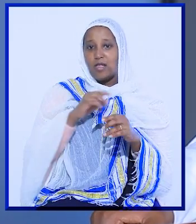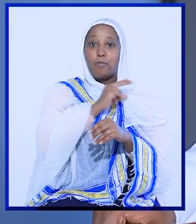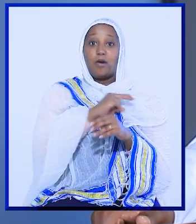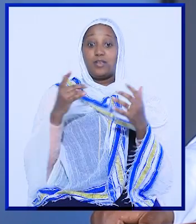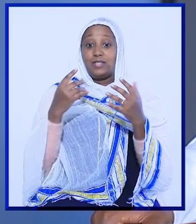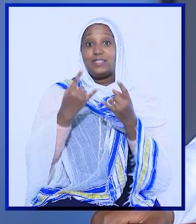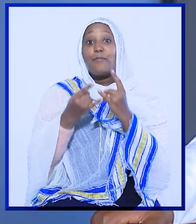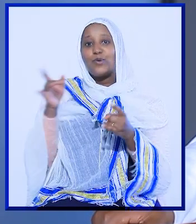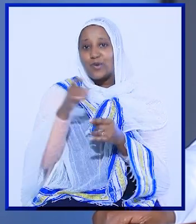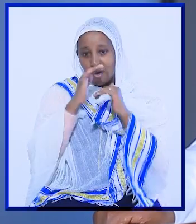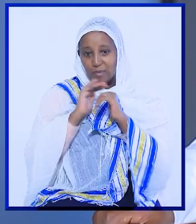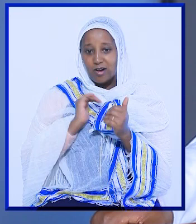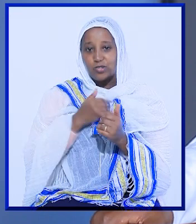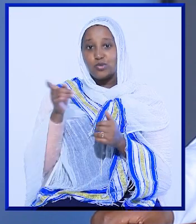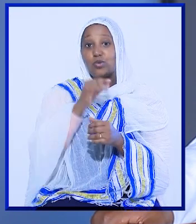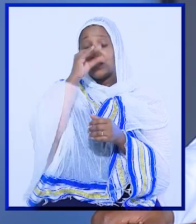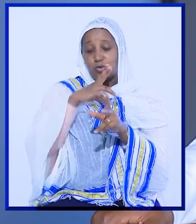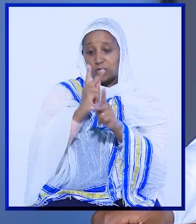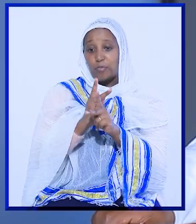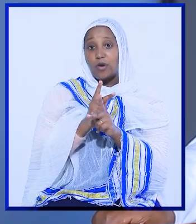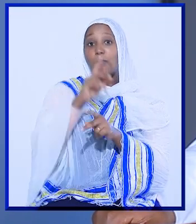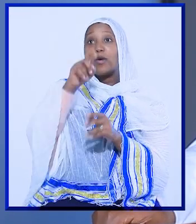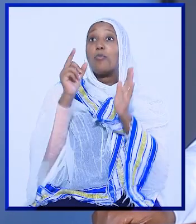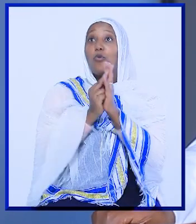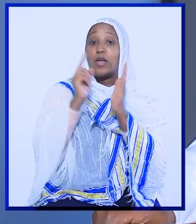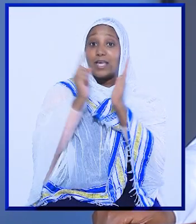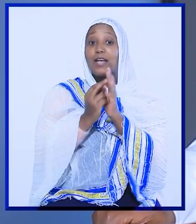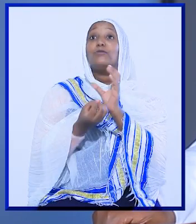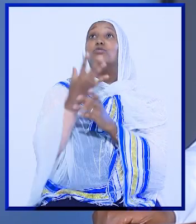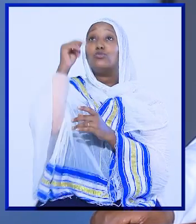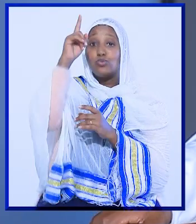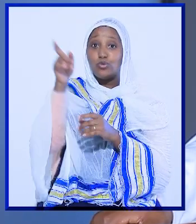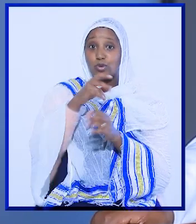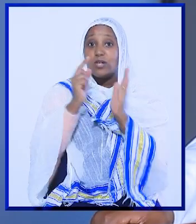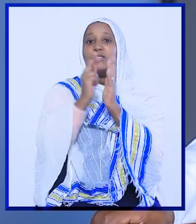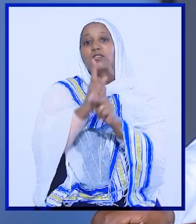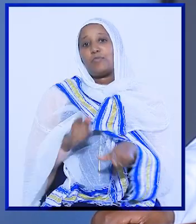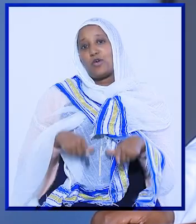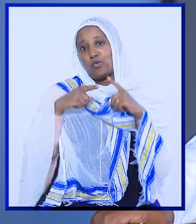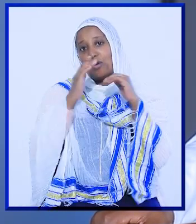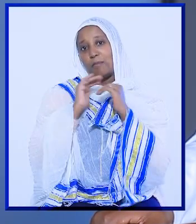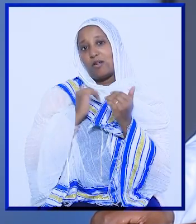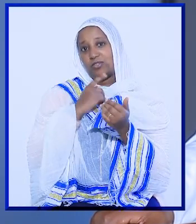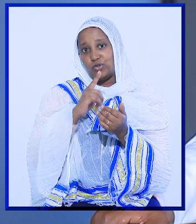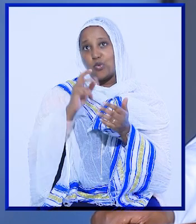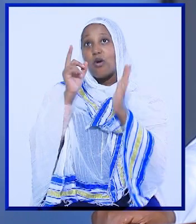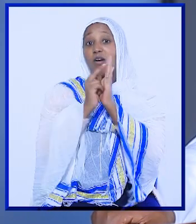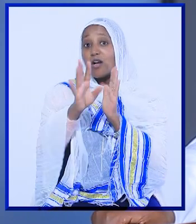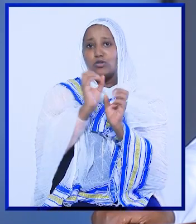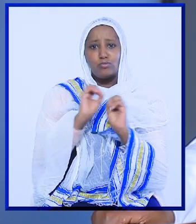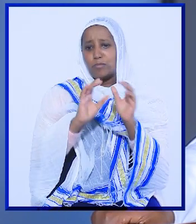የተዛመደ አምላካችን ስለሆነ ሰው ሊጠብቀው የሚገባውን ህግ የህግ ምንጩ እሱ ሲሆን ህግን እየጠበቀ የኖረ አምላካችን ነው። ከህጋቸው